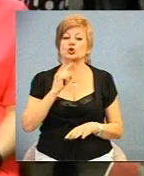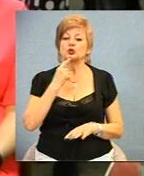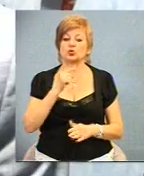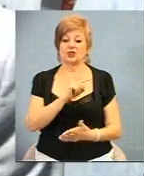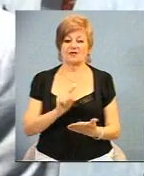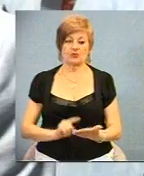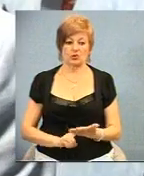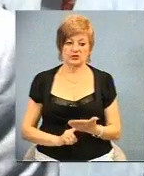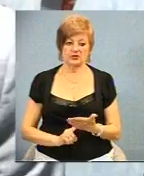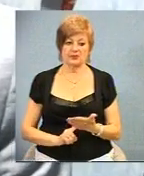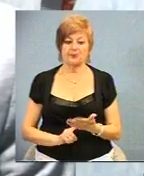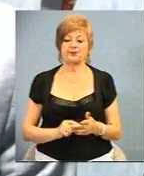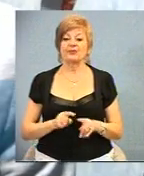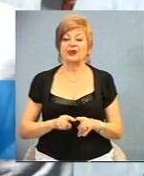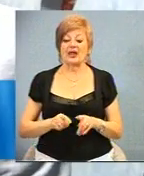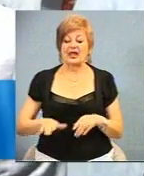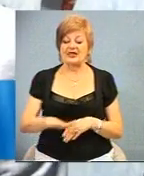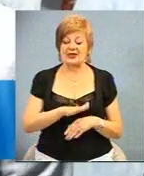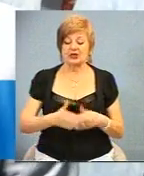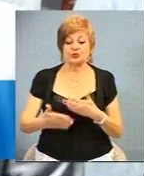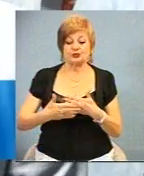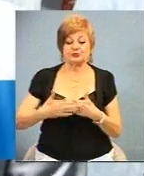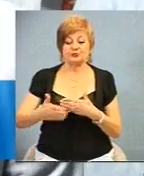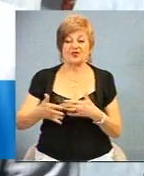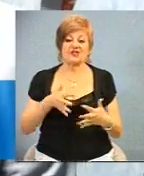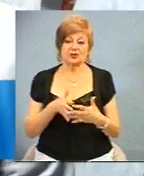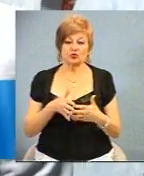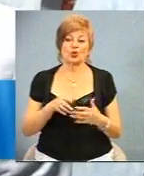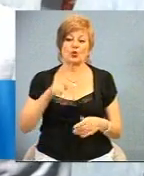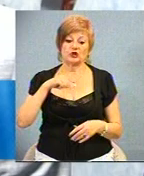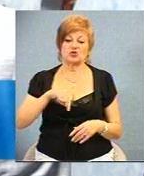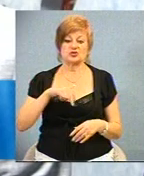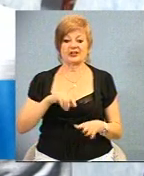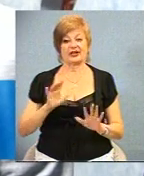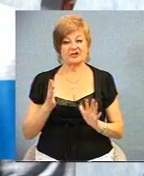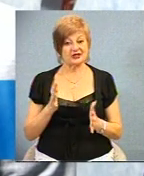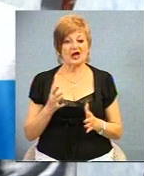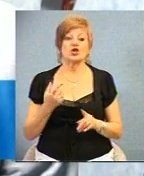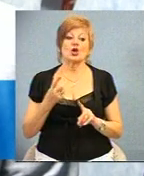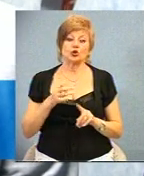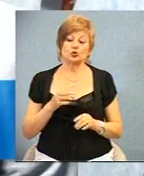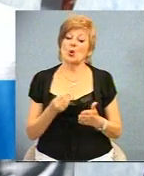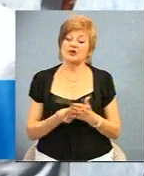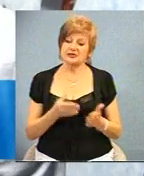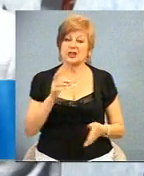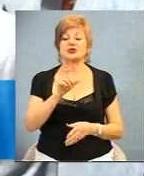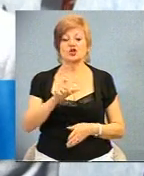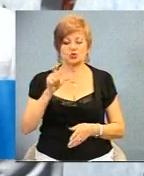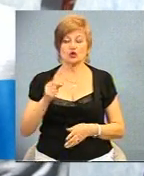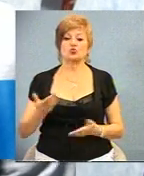питання. Ближче к територіям прифронтовим – більш мілітарні настрої. Але з іншого боку, цінність людського життя, вона